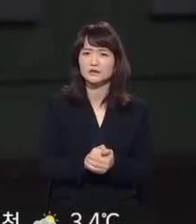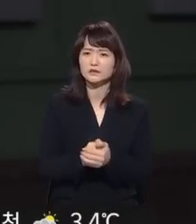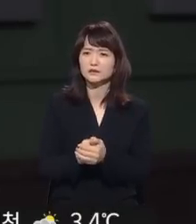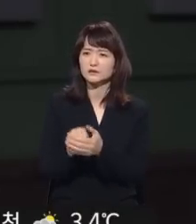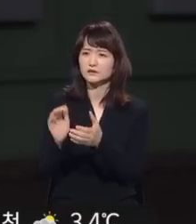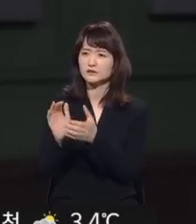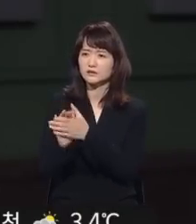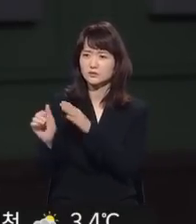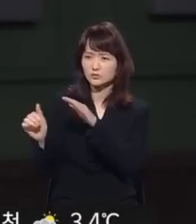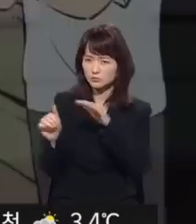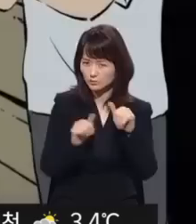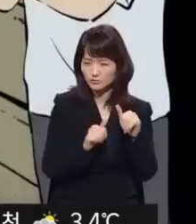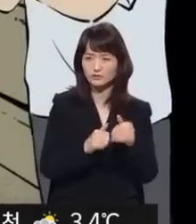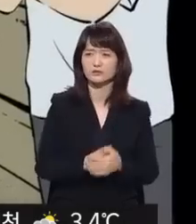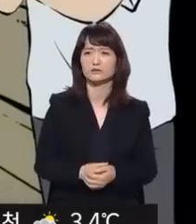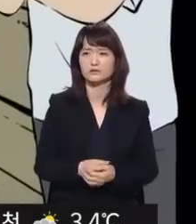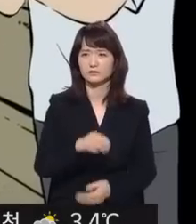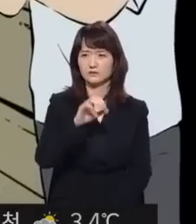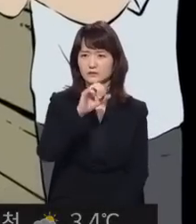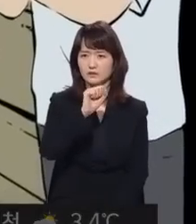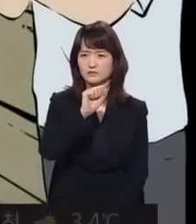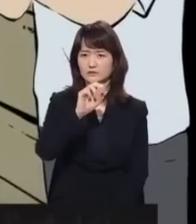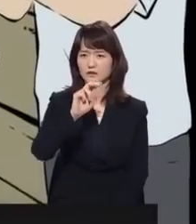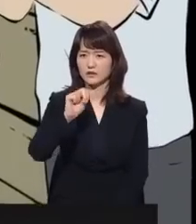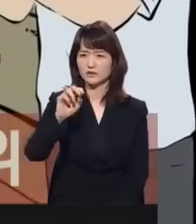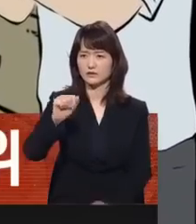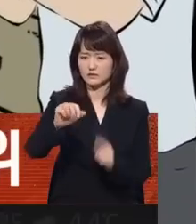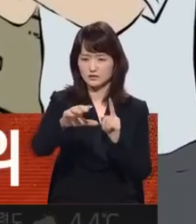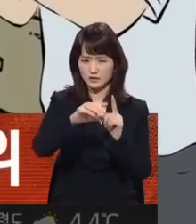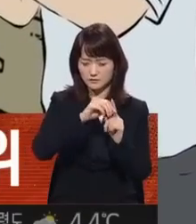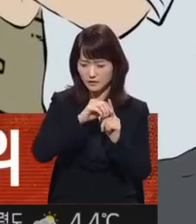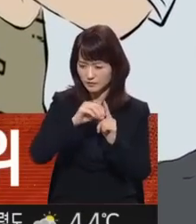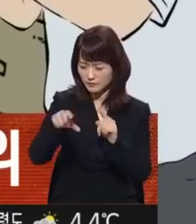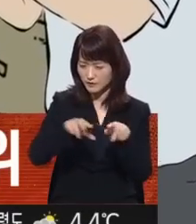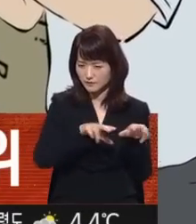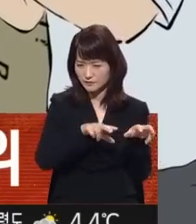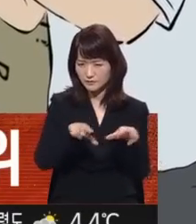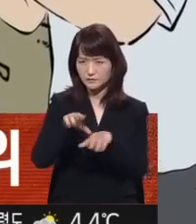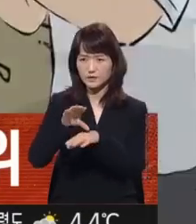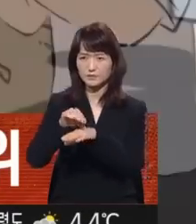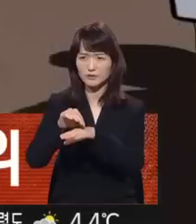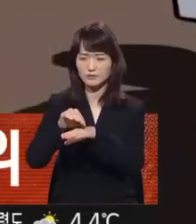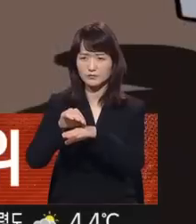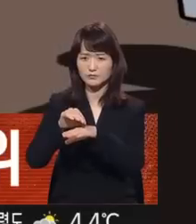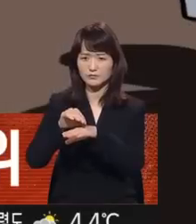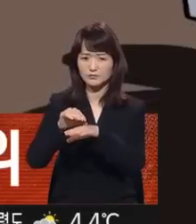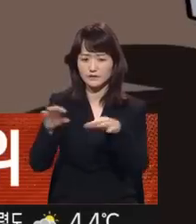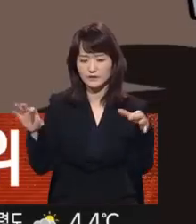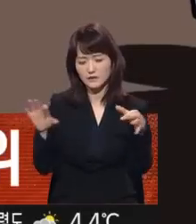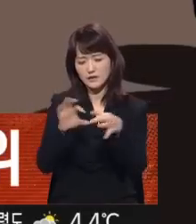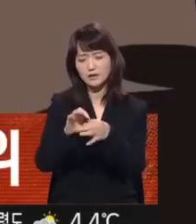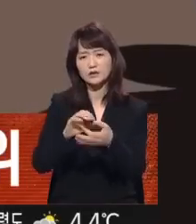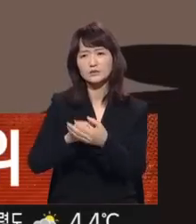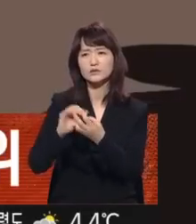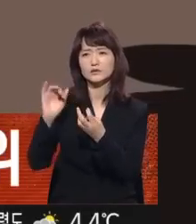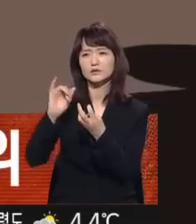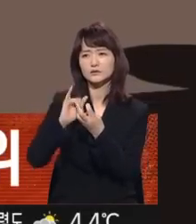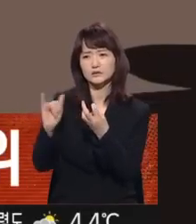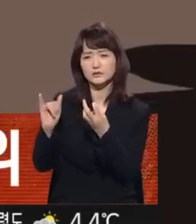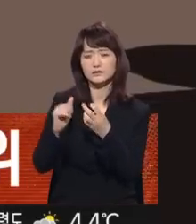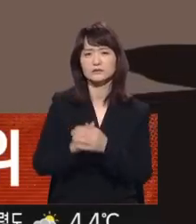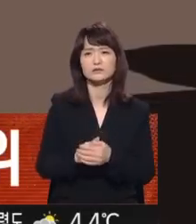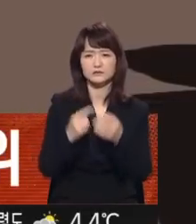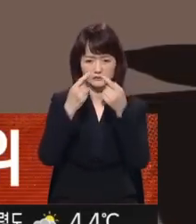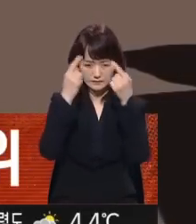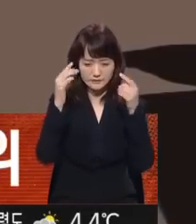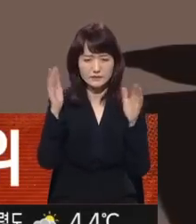그리고 sns로 생중계 라이브 방송을 했는데이 당시 생중계 방에는 30명 정도가 접속해 있었다고 합니다 이들은이